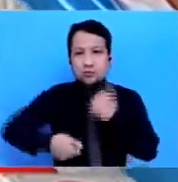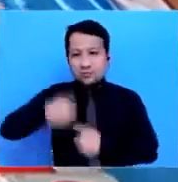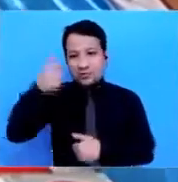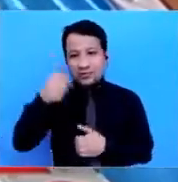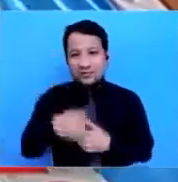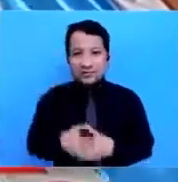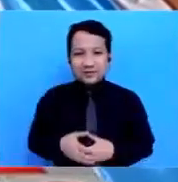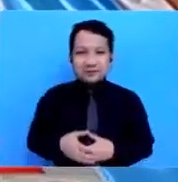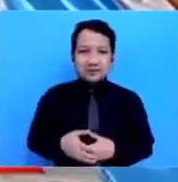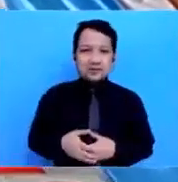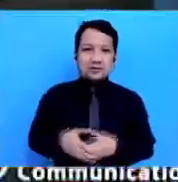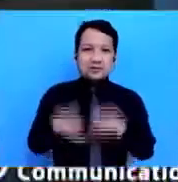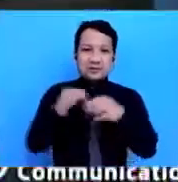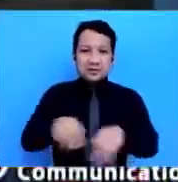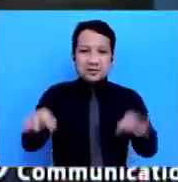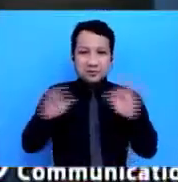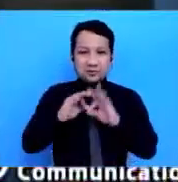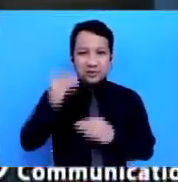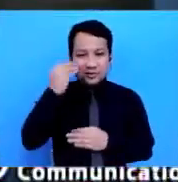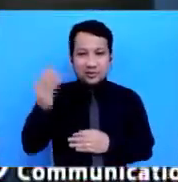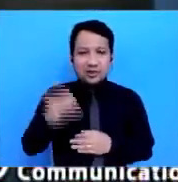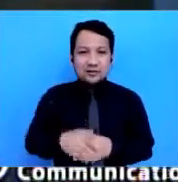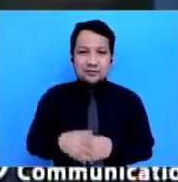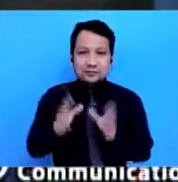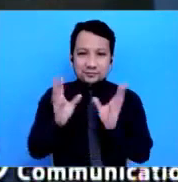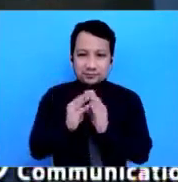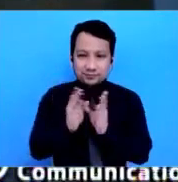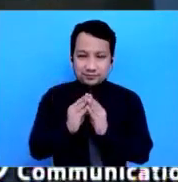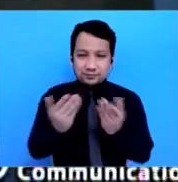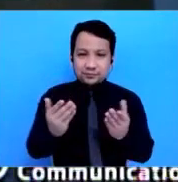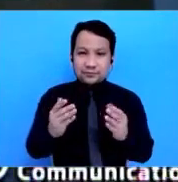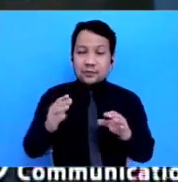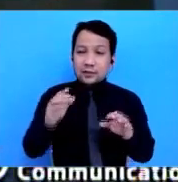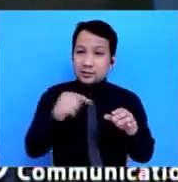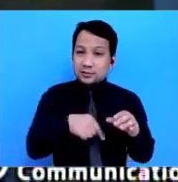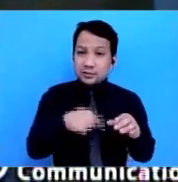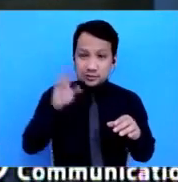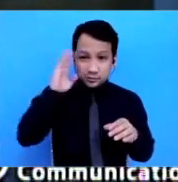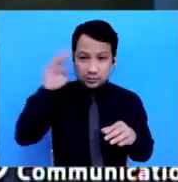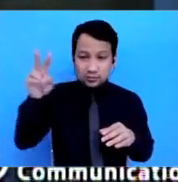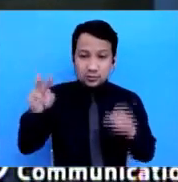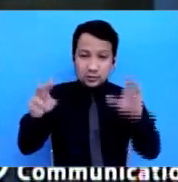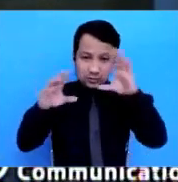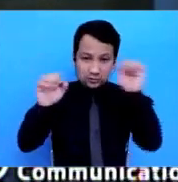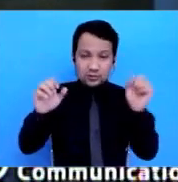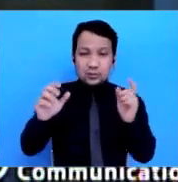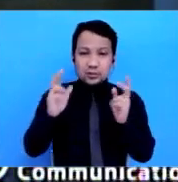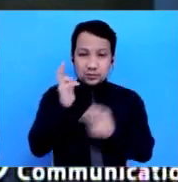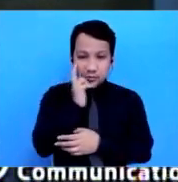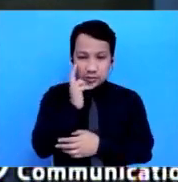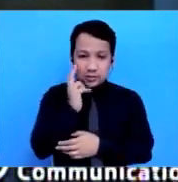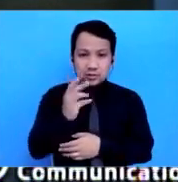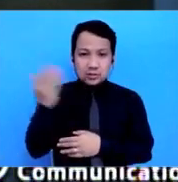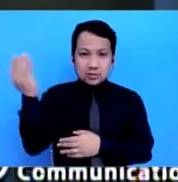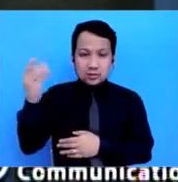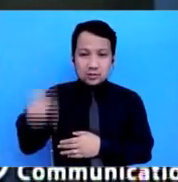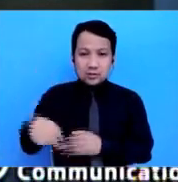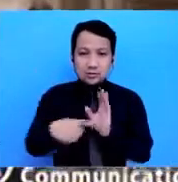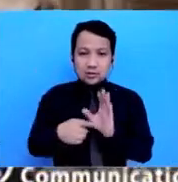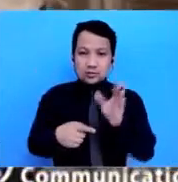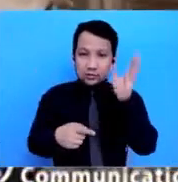kasi importante yun eh. Nag-meeting man sina Pangulong Duterte at Marcos Jr., sabi ni Deputy Presidential Spokesperson Chris